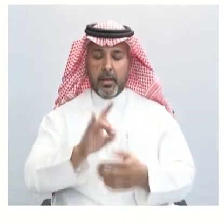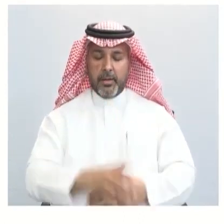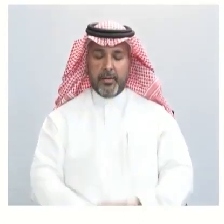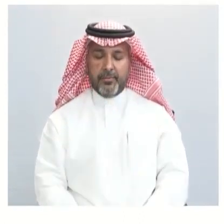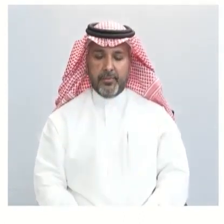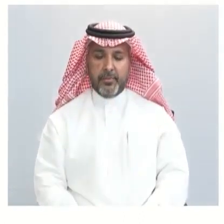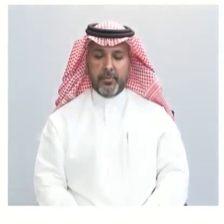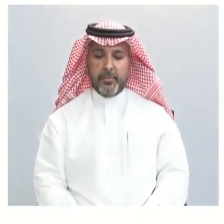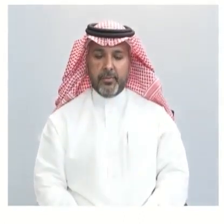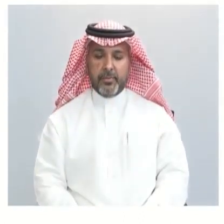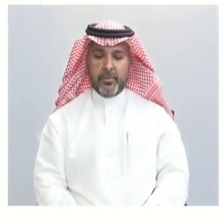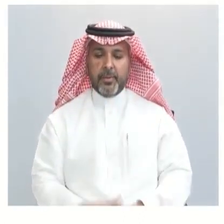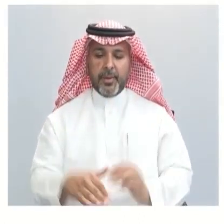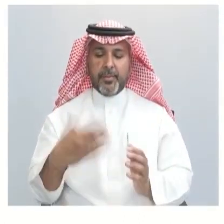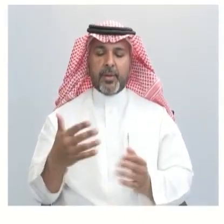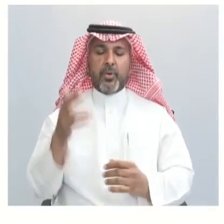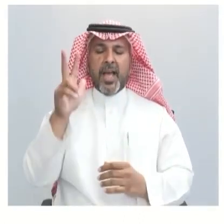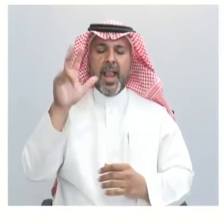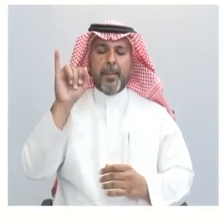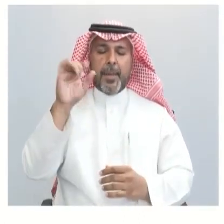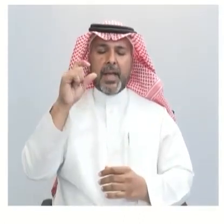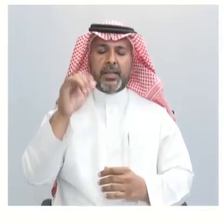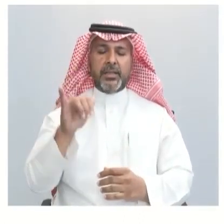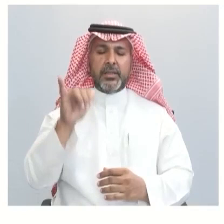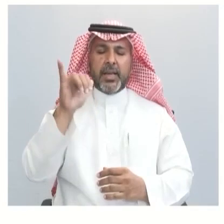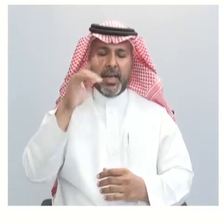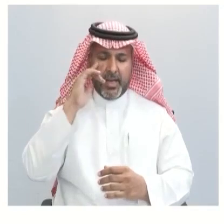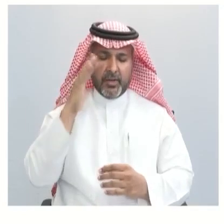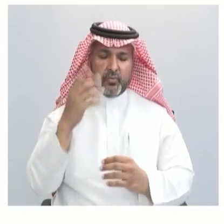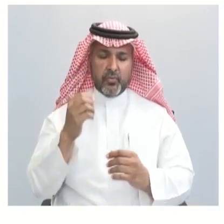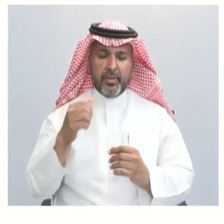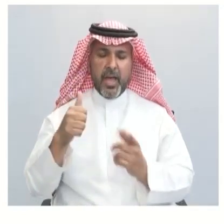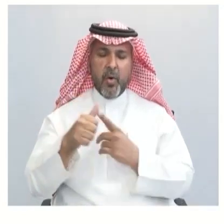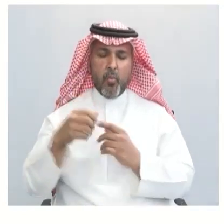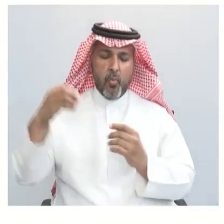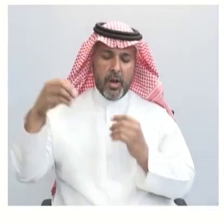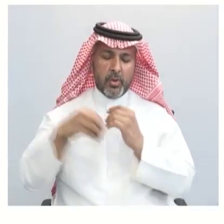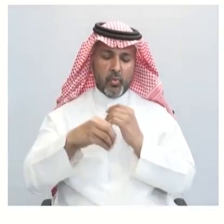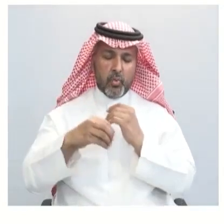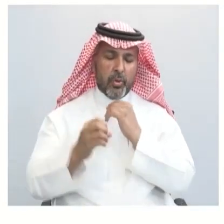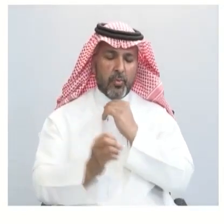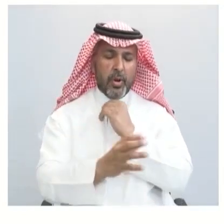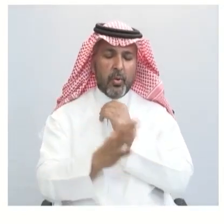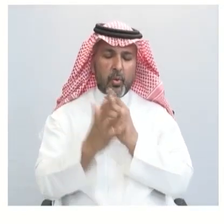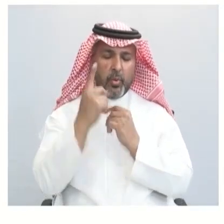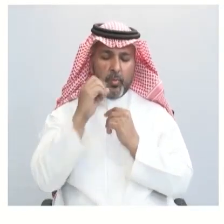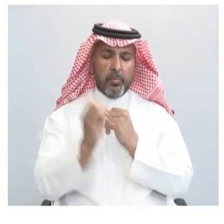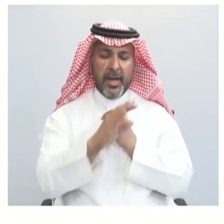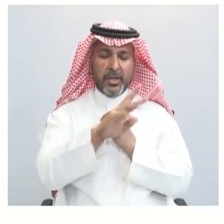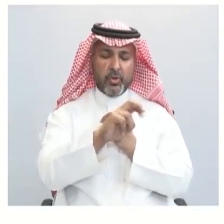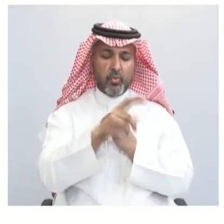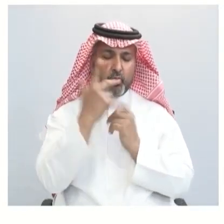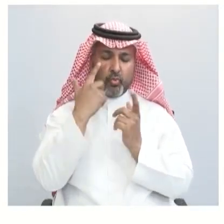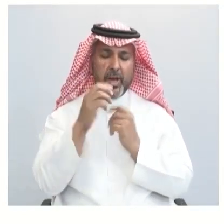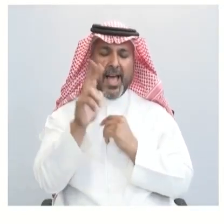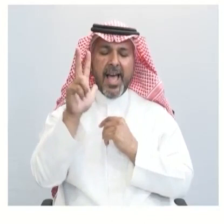والمد راح يكون نفس الشيء جميع الاعداد الحقيقيه ما عدا الصفر نفس الشيء يعني خط التقارب الراسي عند عن اكس